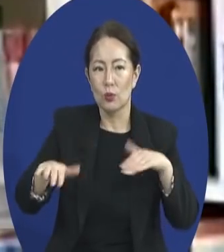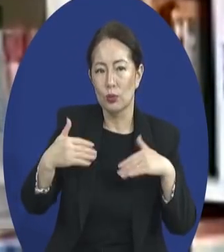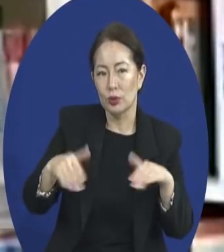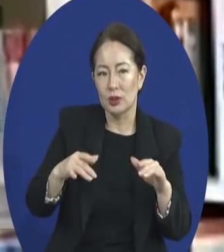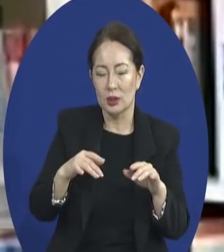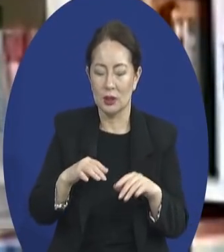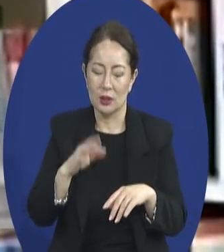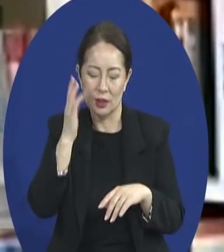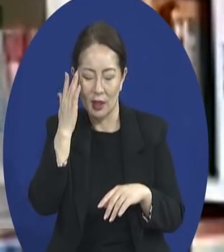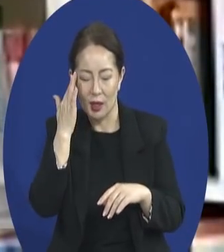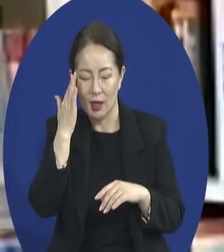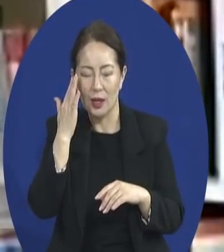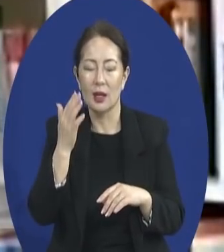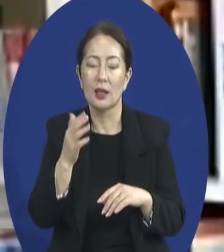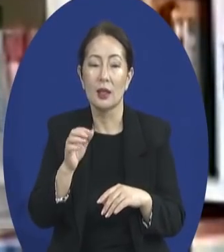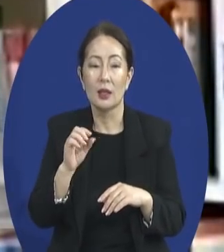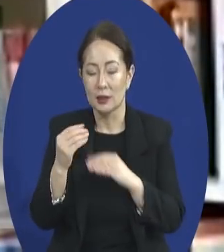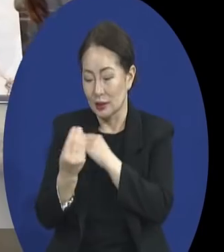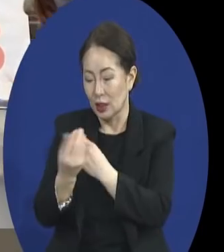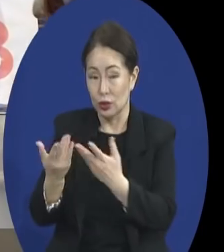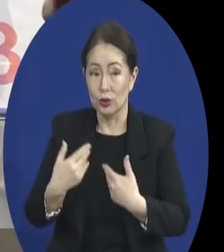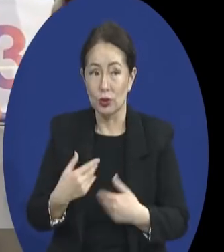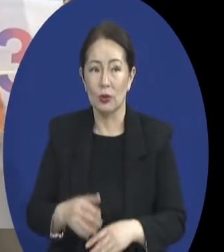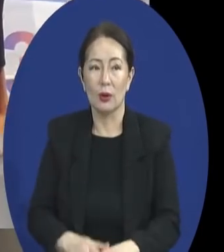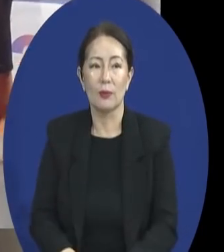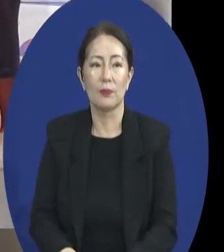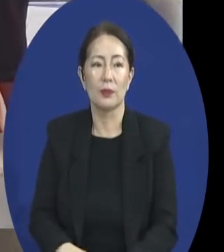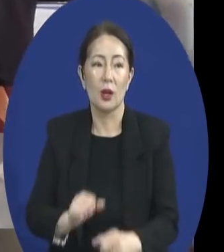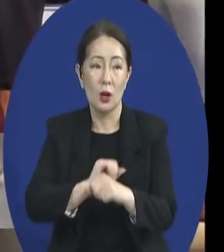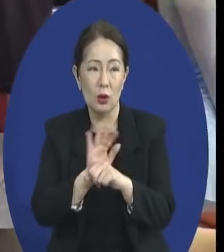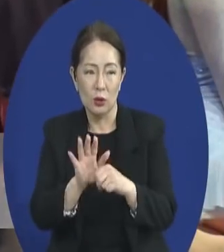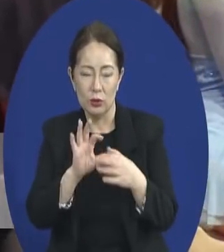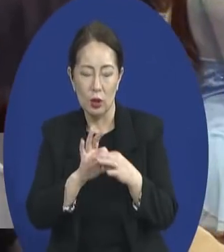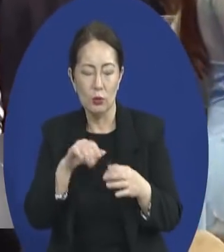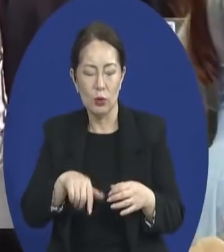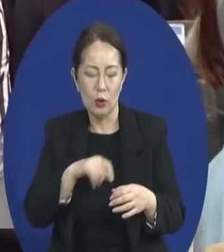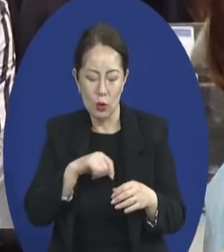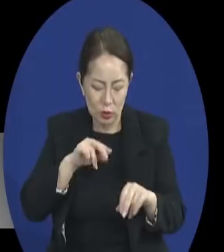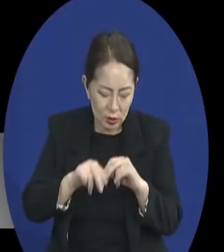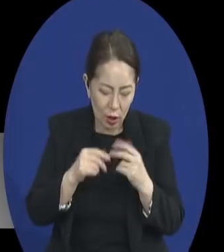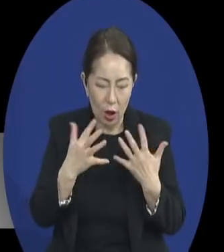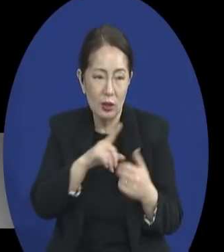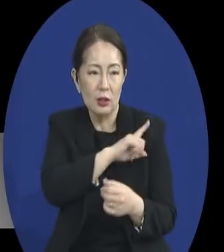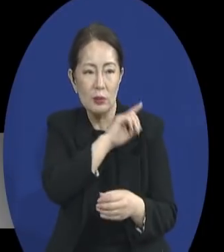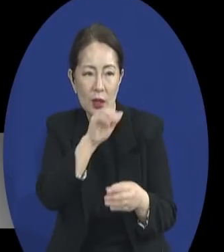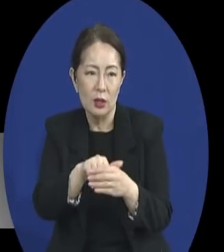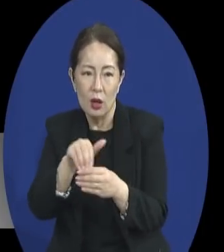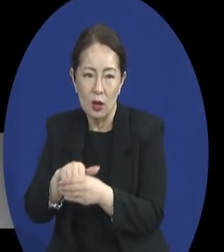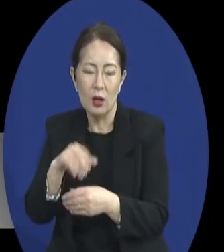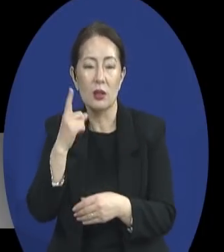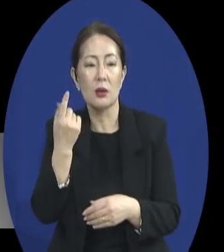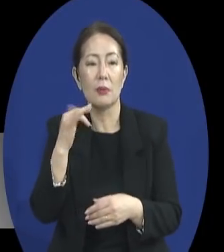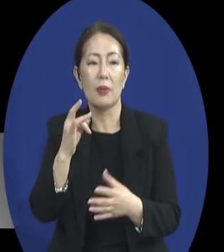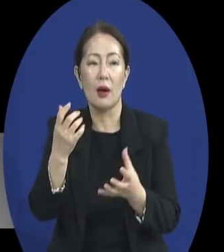бүжиглэх аг барил сүрдэг. Цар тахлын үед ч ундрах өөрийгөө сорж олон тэмцээнд оролцож тэргүүн